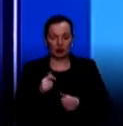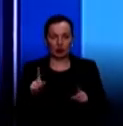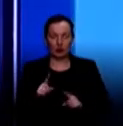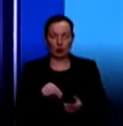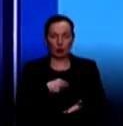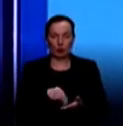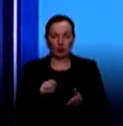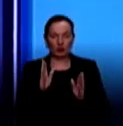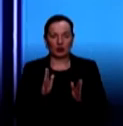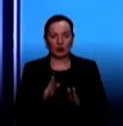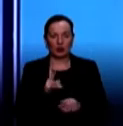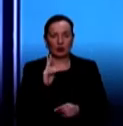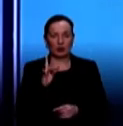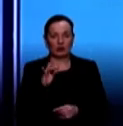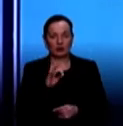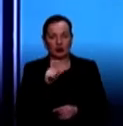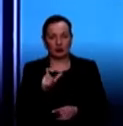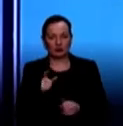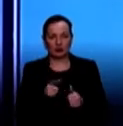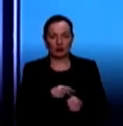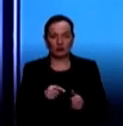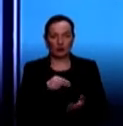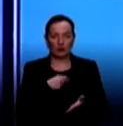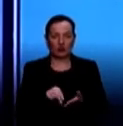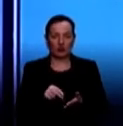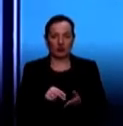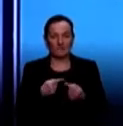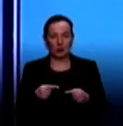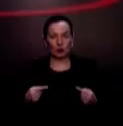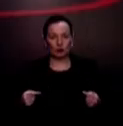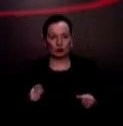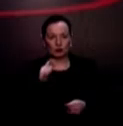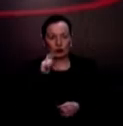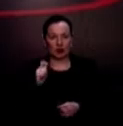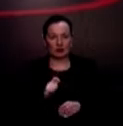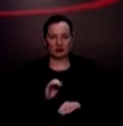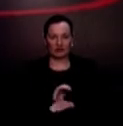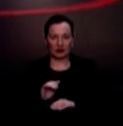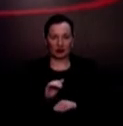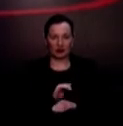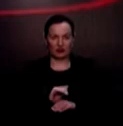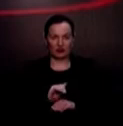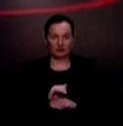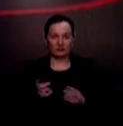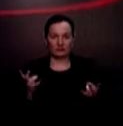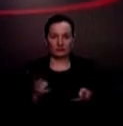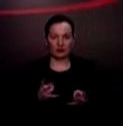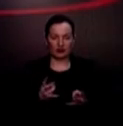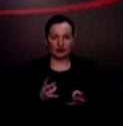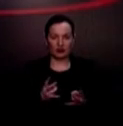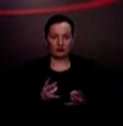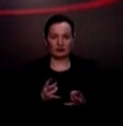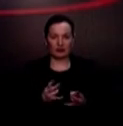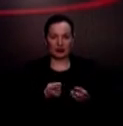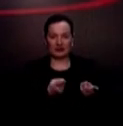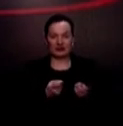або купуйте тільки продукцію українських виробників. Нам треба залучити